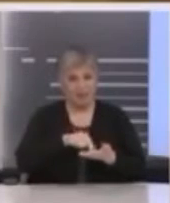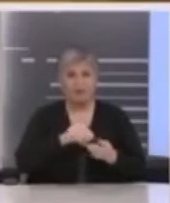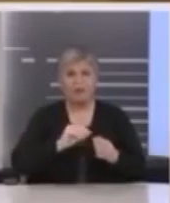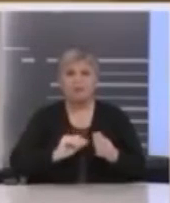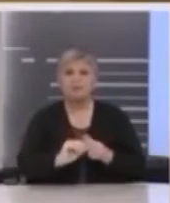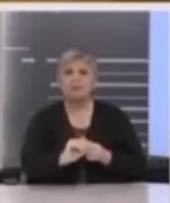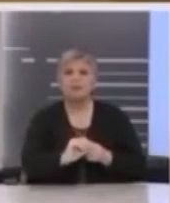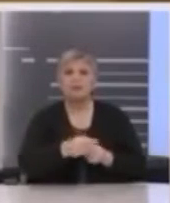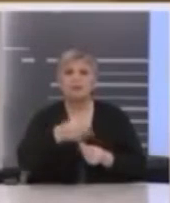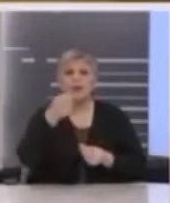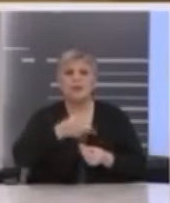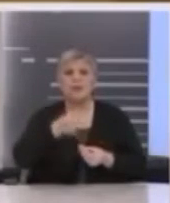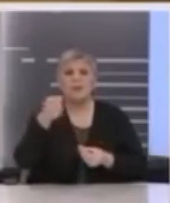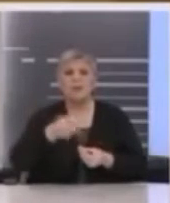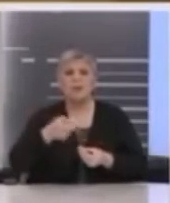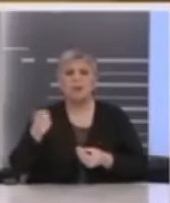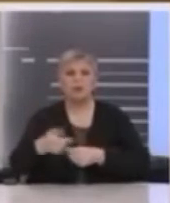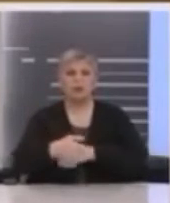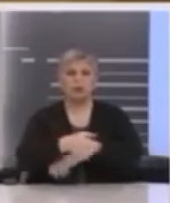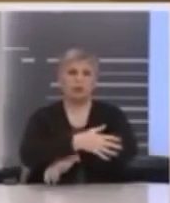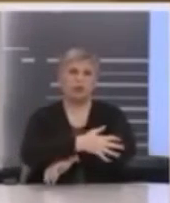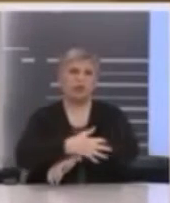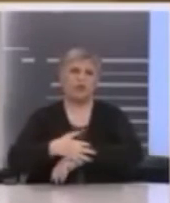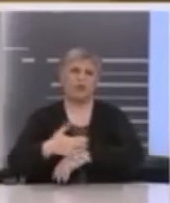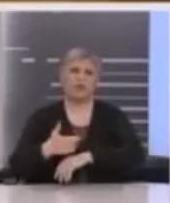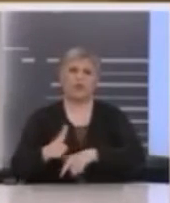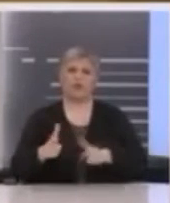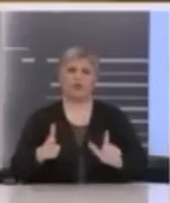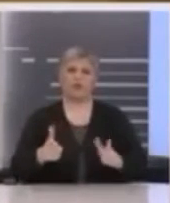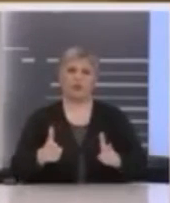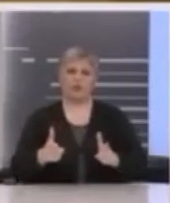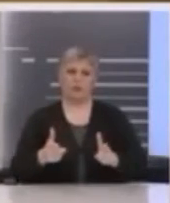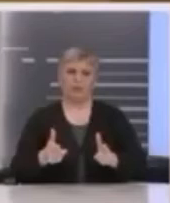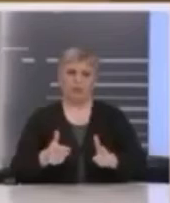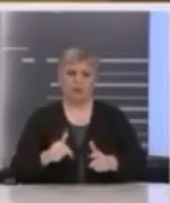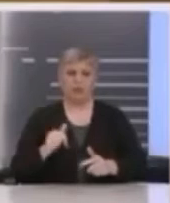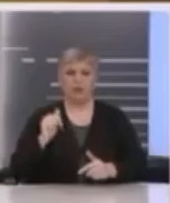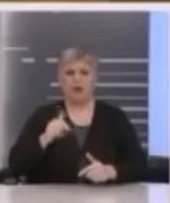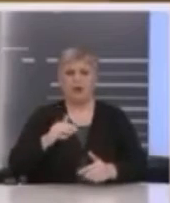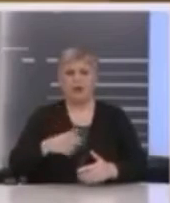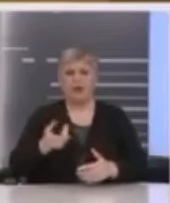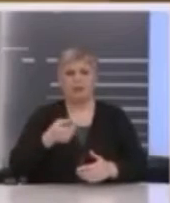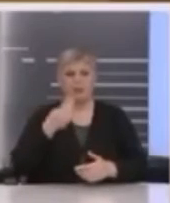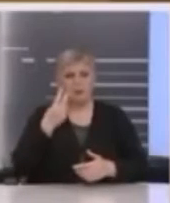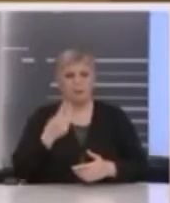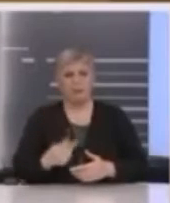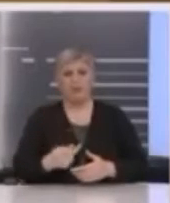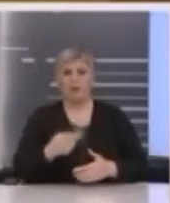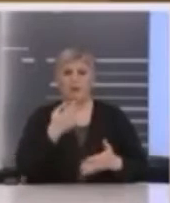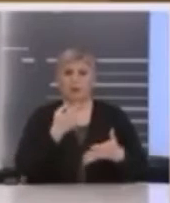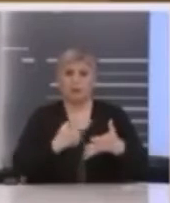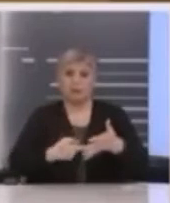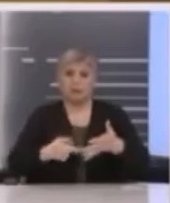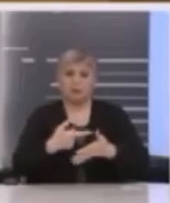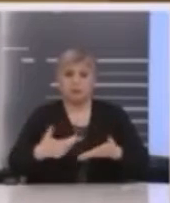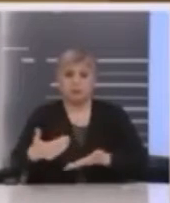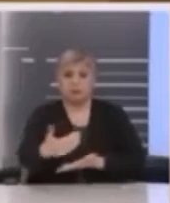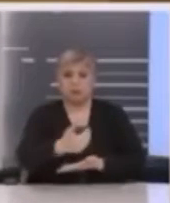εισοδηματικά στρώματα. Δεν θα αναφερθώ στα προφανή ότι το υπερπλεώνασμα προέρχεται